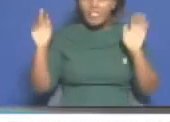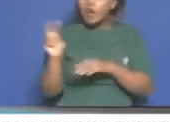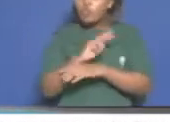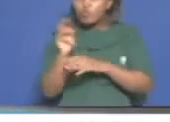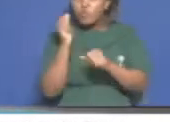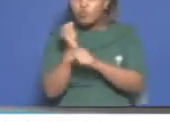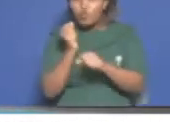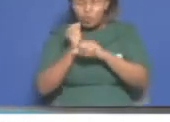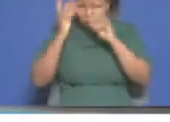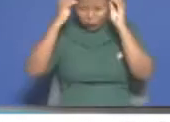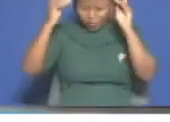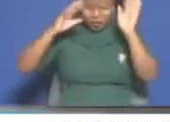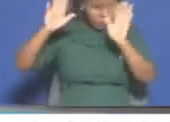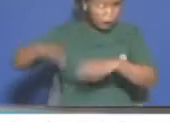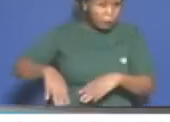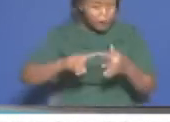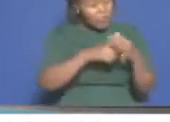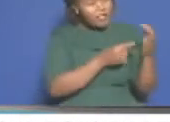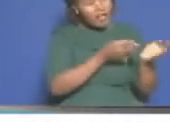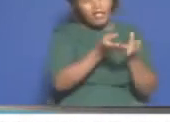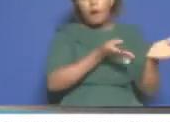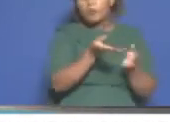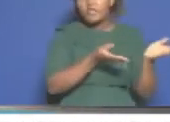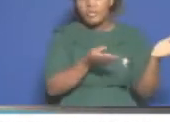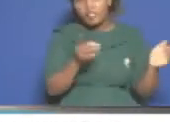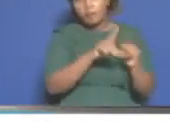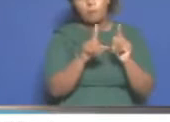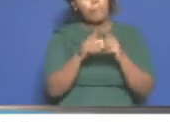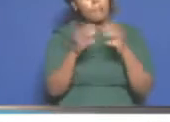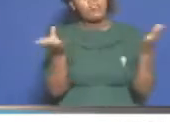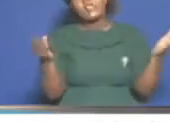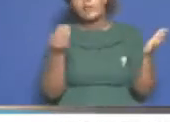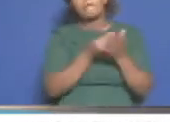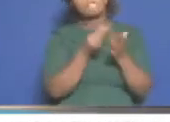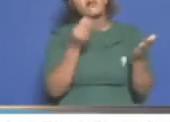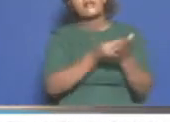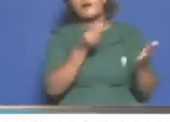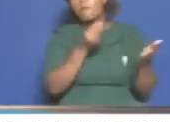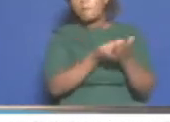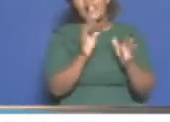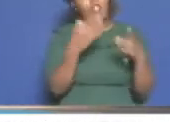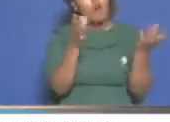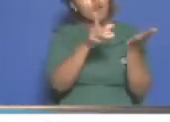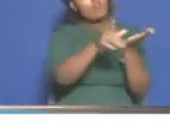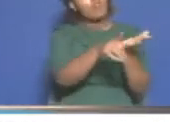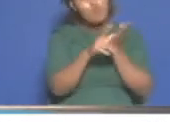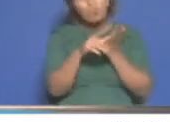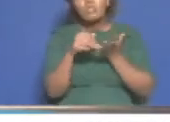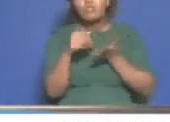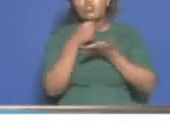kuanza biashara fulani, unapata hata ile rubuni ama ile pesa ambayo ama ile mkopo ya kumsaidia